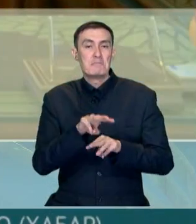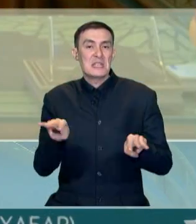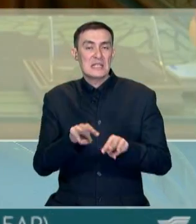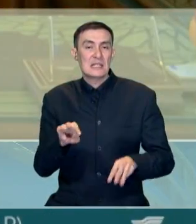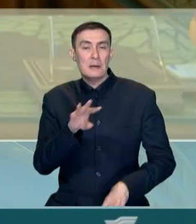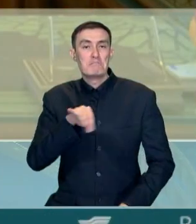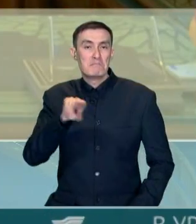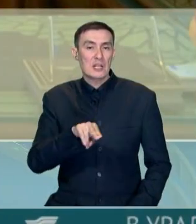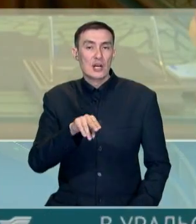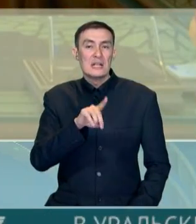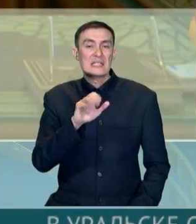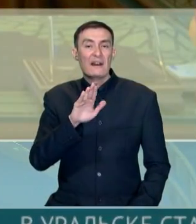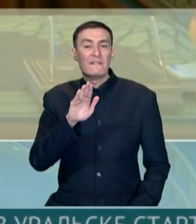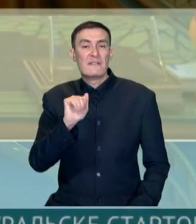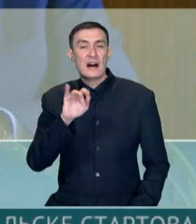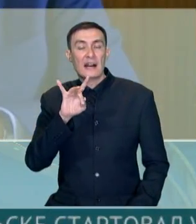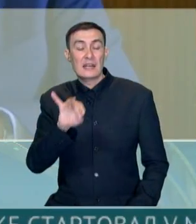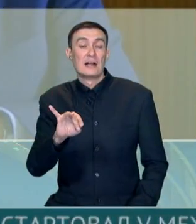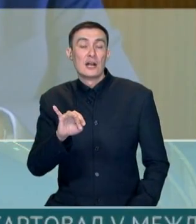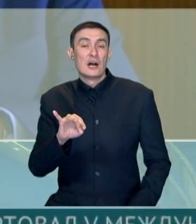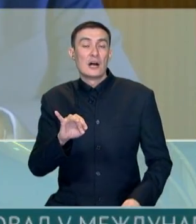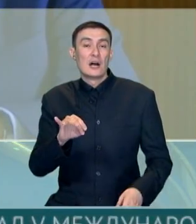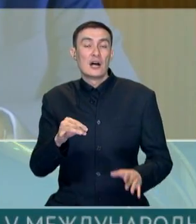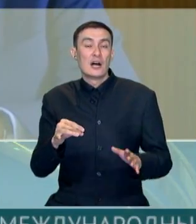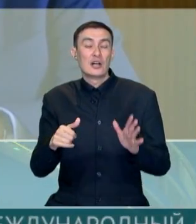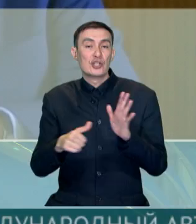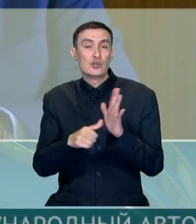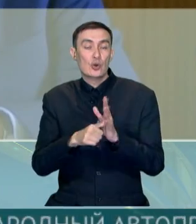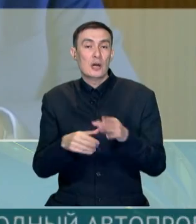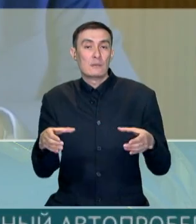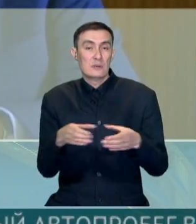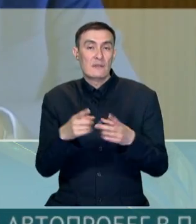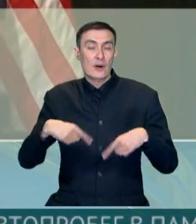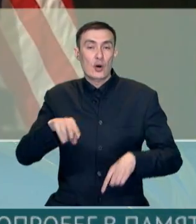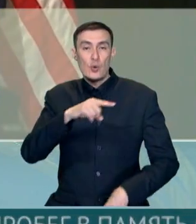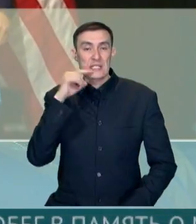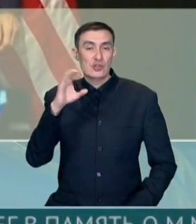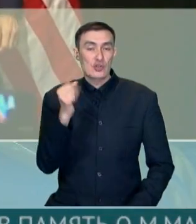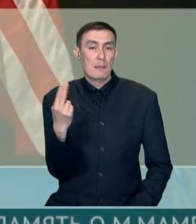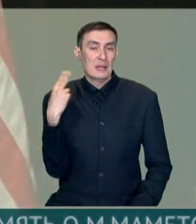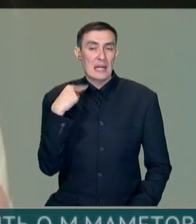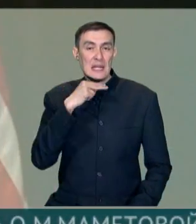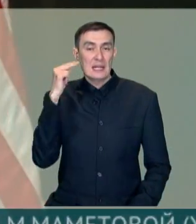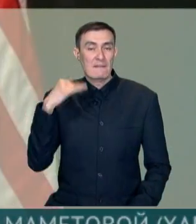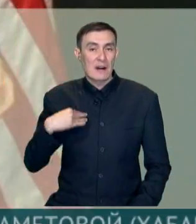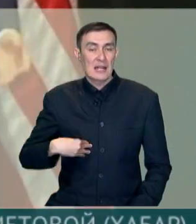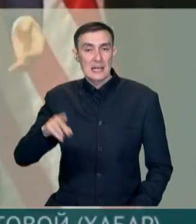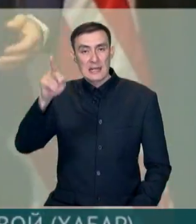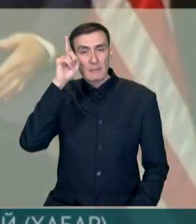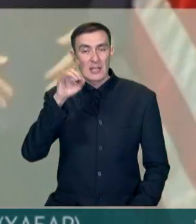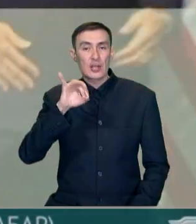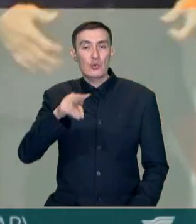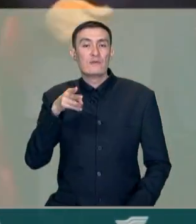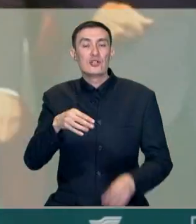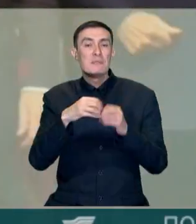страны Мохаммад Джавад Зариф. Исламская республика и шестерка международных посредников России, США, Британия, Китай, Франция и Германия в